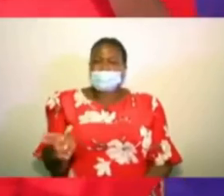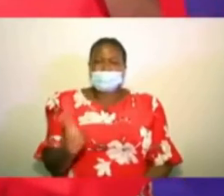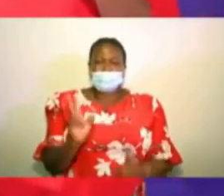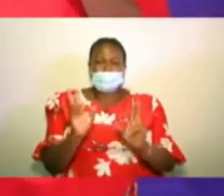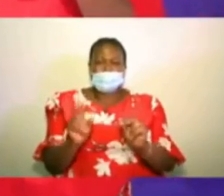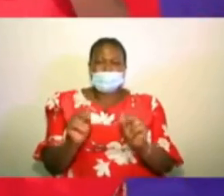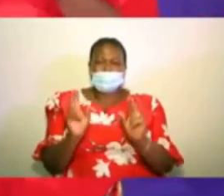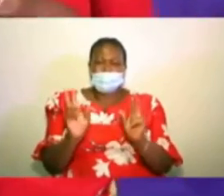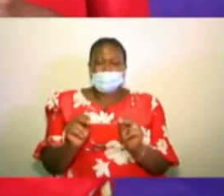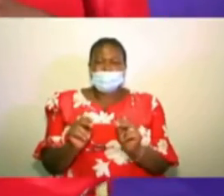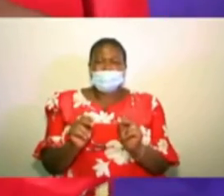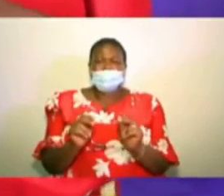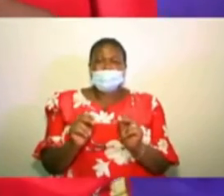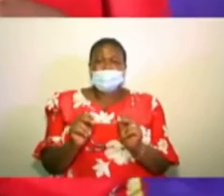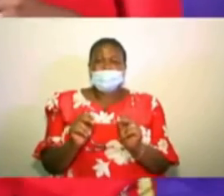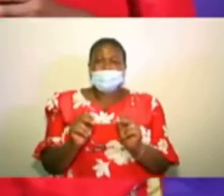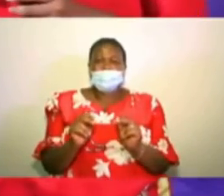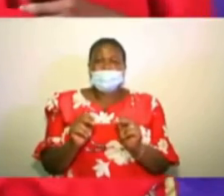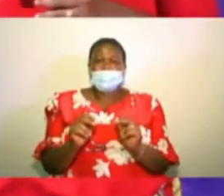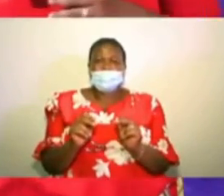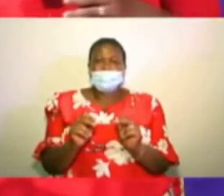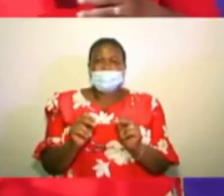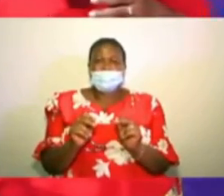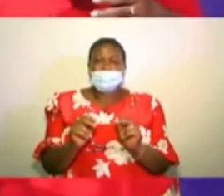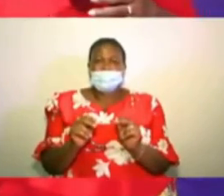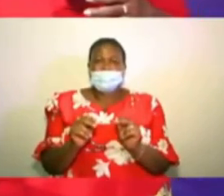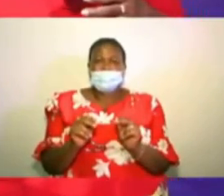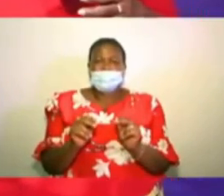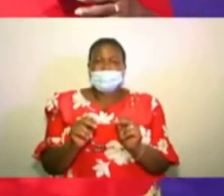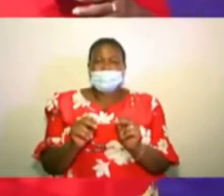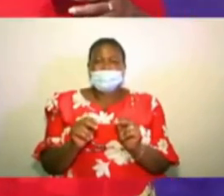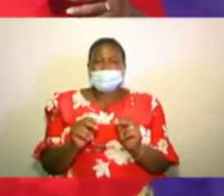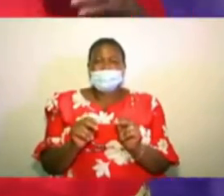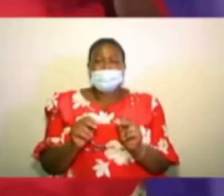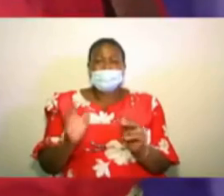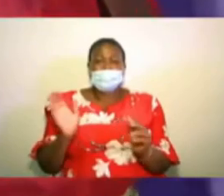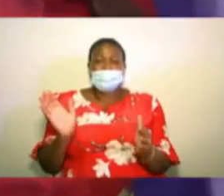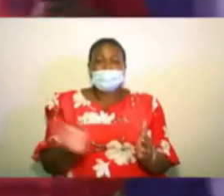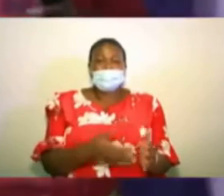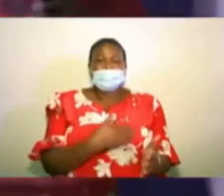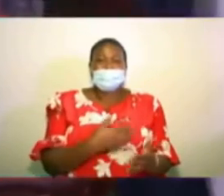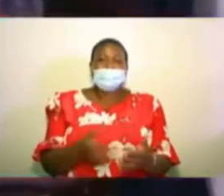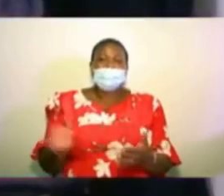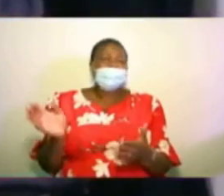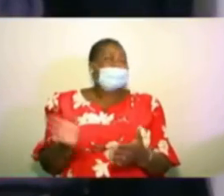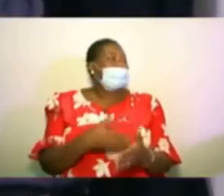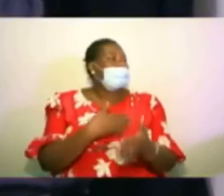jour, personne ne les a pris à la légère. I have Pentecost in my